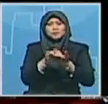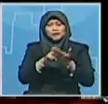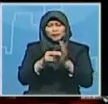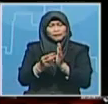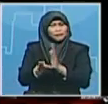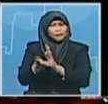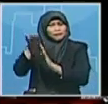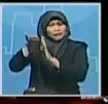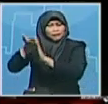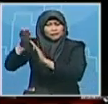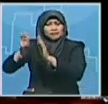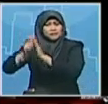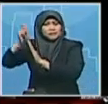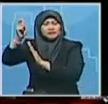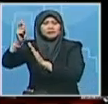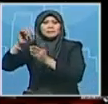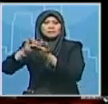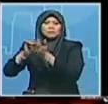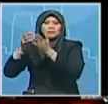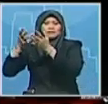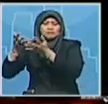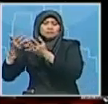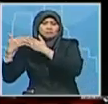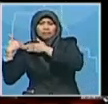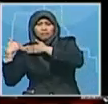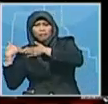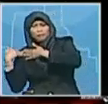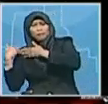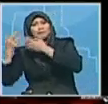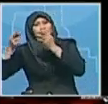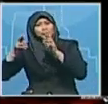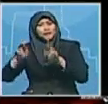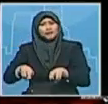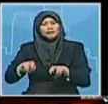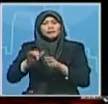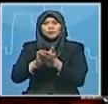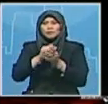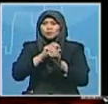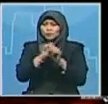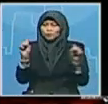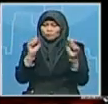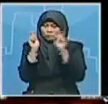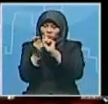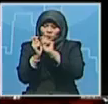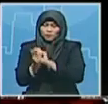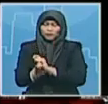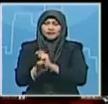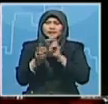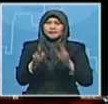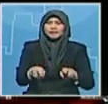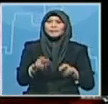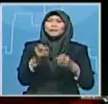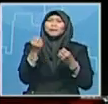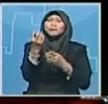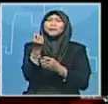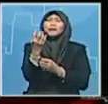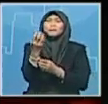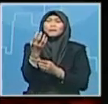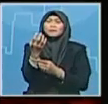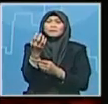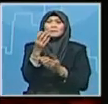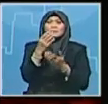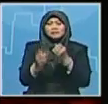tinggi yang akhirnya membebankan rakyat. Sebab itu kita buat pengstrukturan tersebut. Berapa unjuran subsidi yang